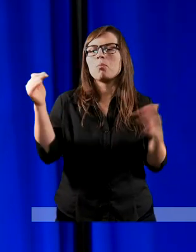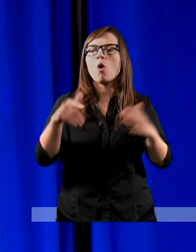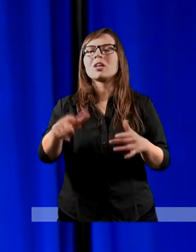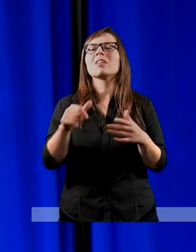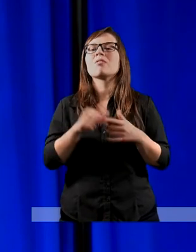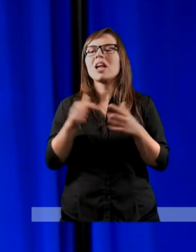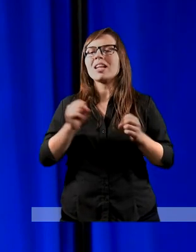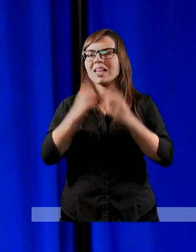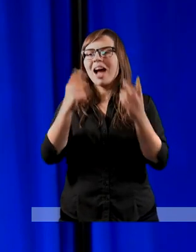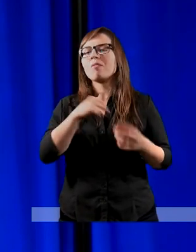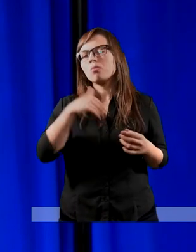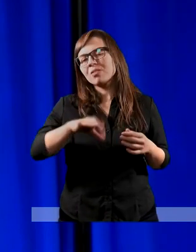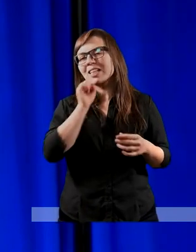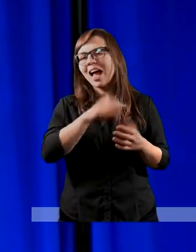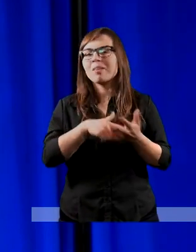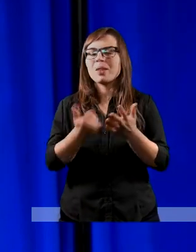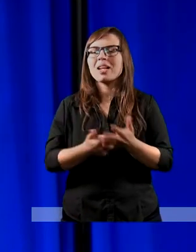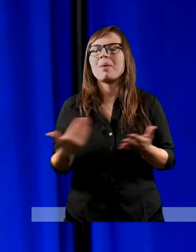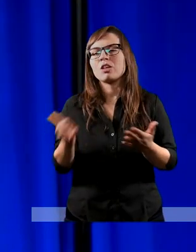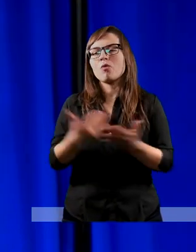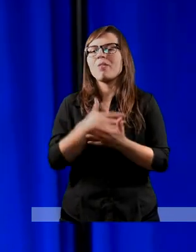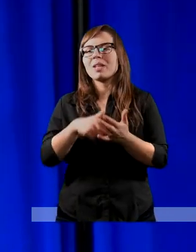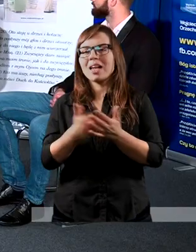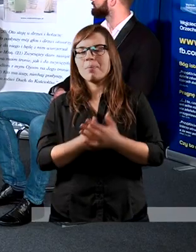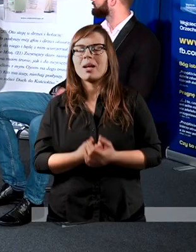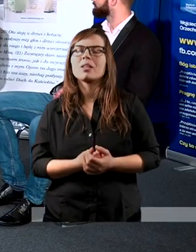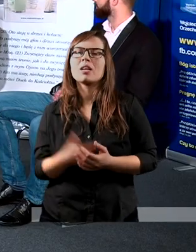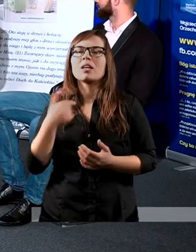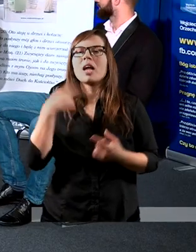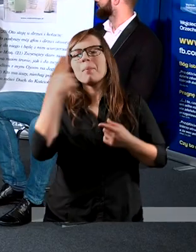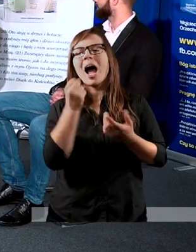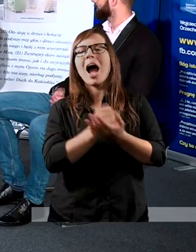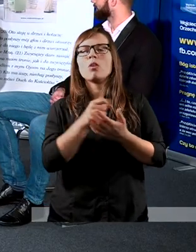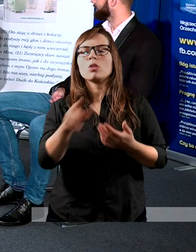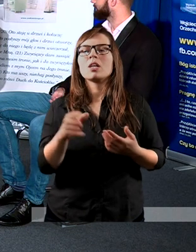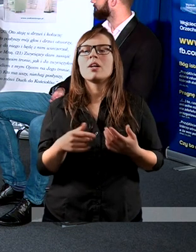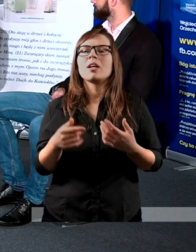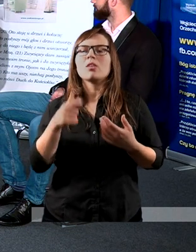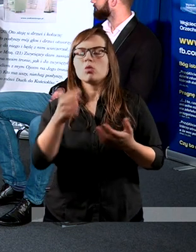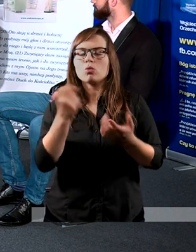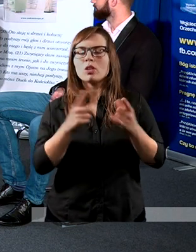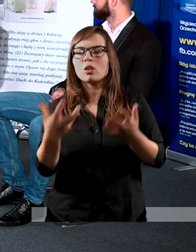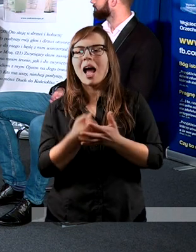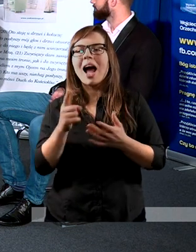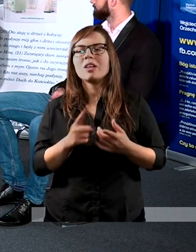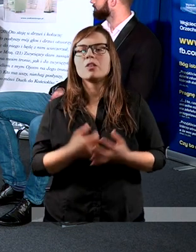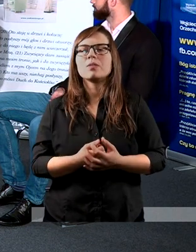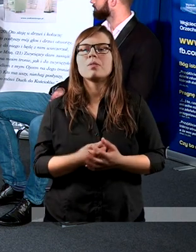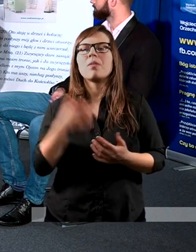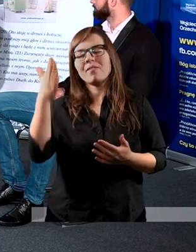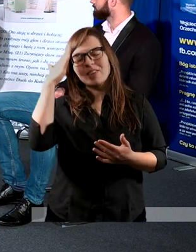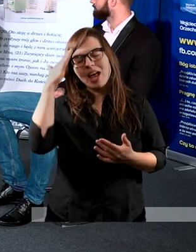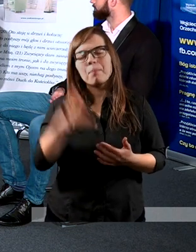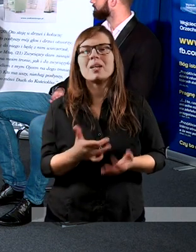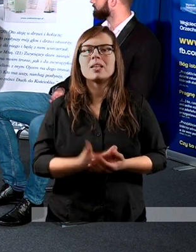pełni właśnie objawić w Nowym Testamencie. To jest taki świeży argument. Przed chwilą mi wpadł na myśl. Tak jak